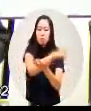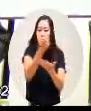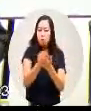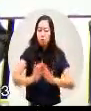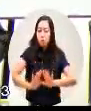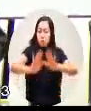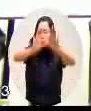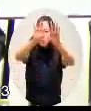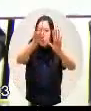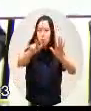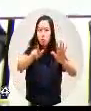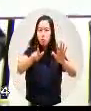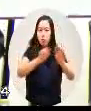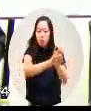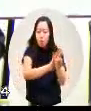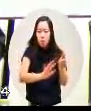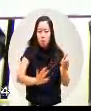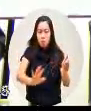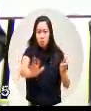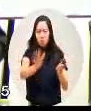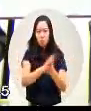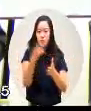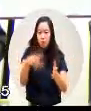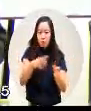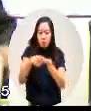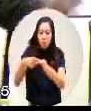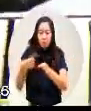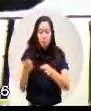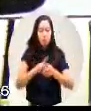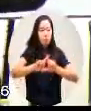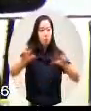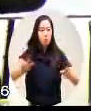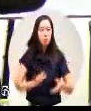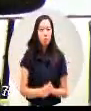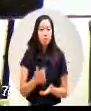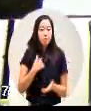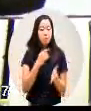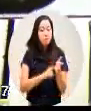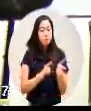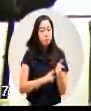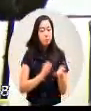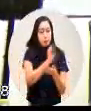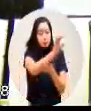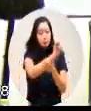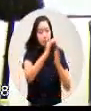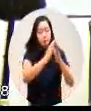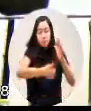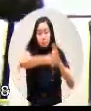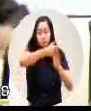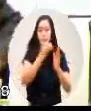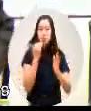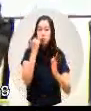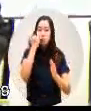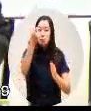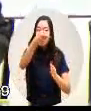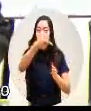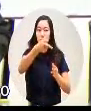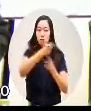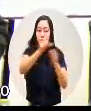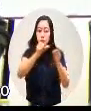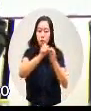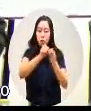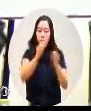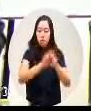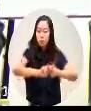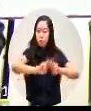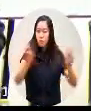展，尤其是影响未来税收啦，非常的大。我简单啊，市长报告，如果开放5年呐、啊，